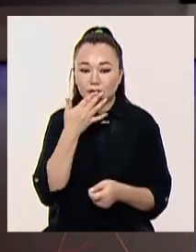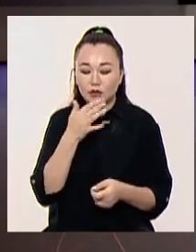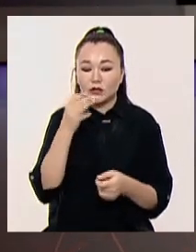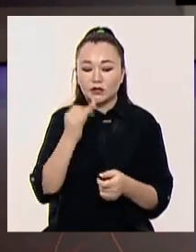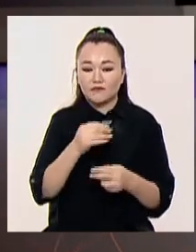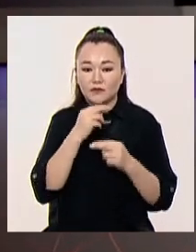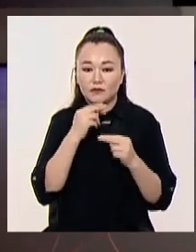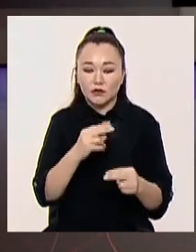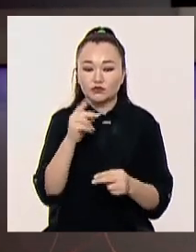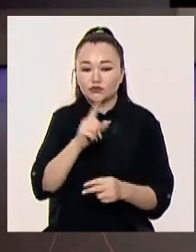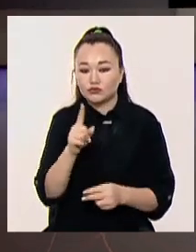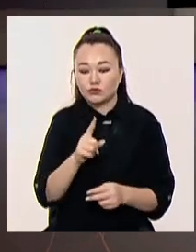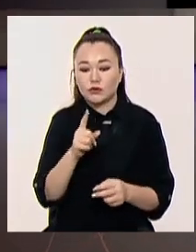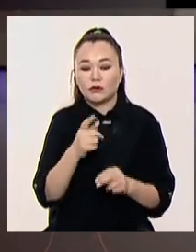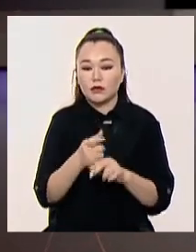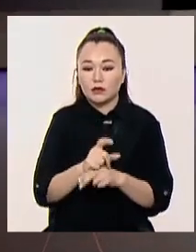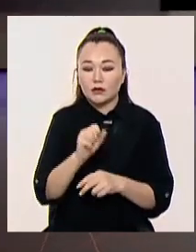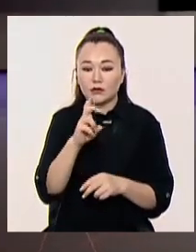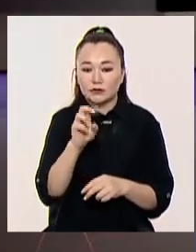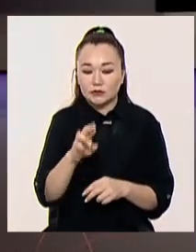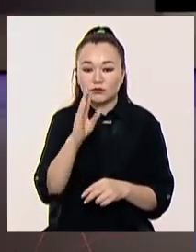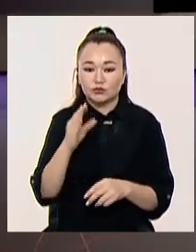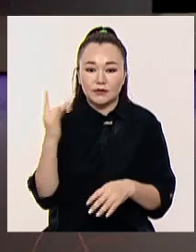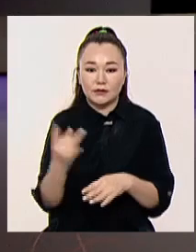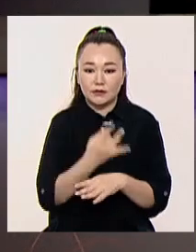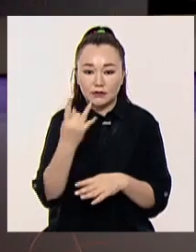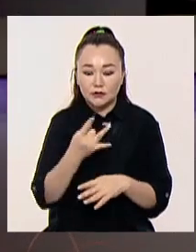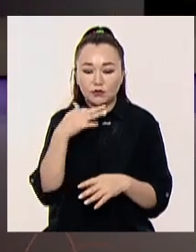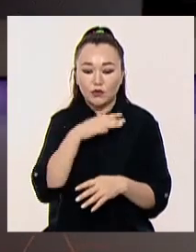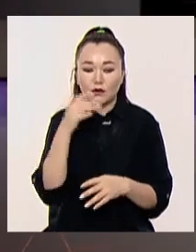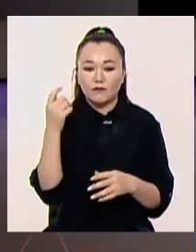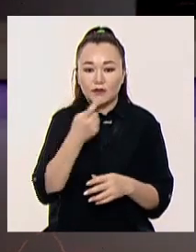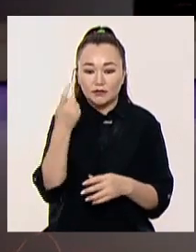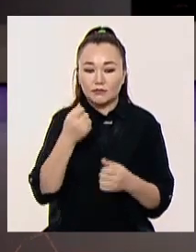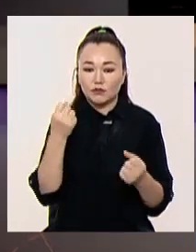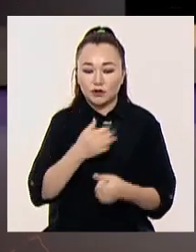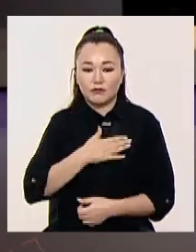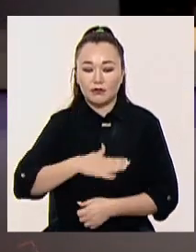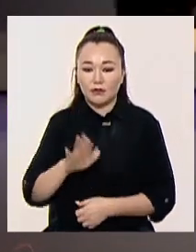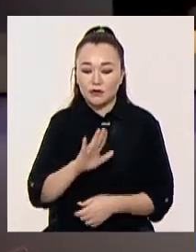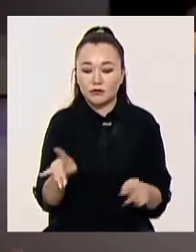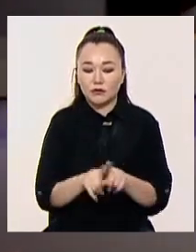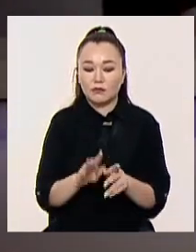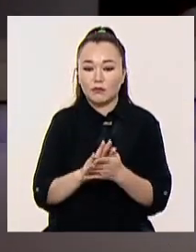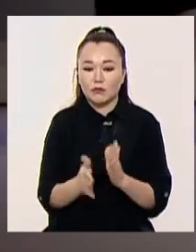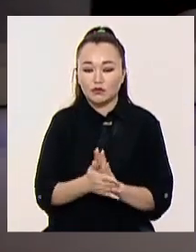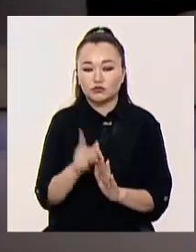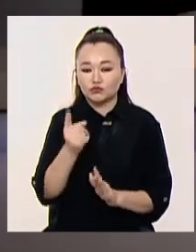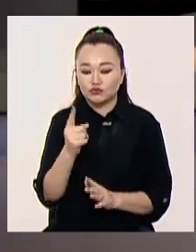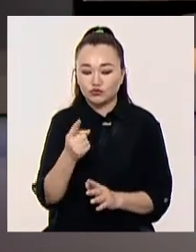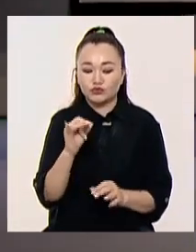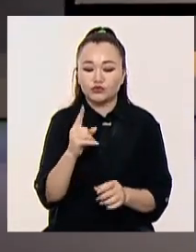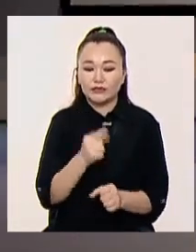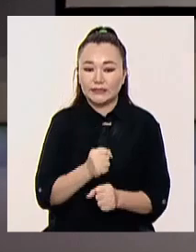акцентировали внимание на том, что данная акция будет разовой. Однако многие владельцы авто недовольны таким положением. Почему и